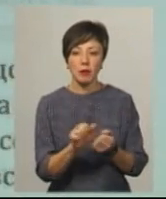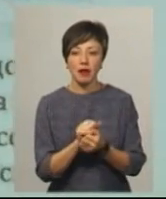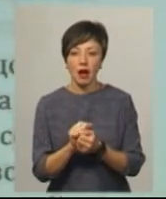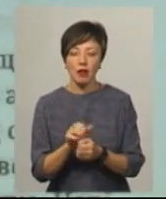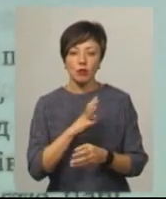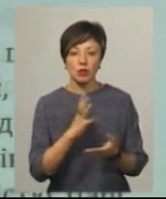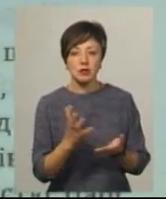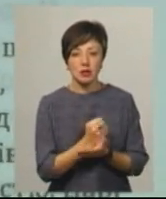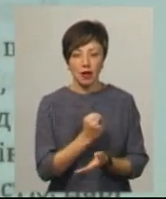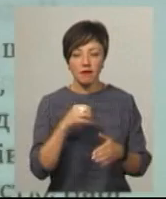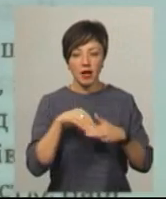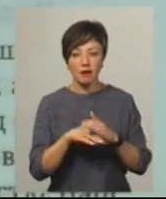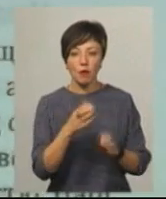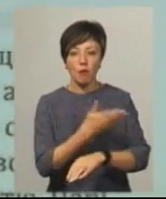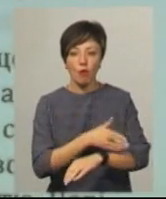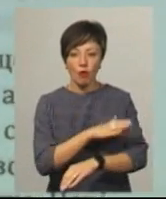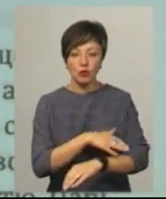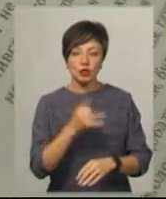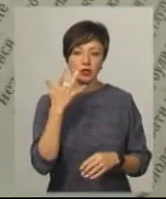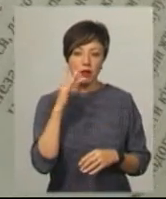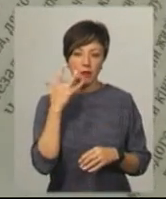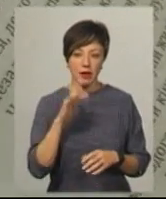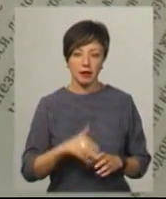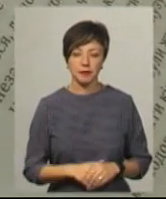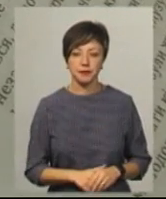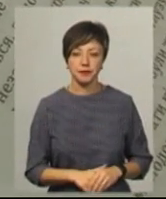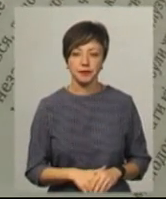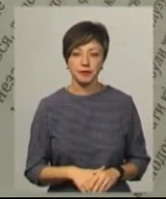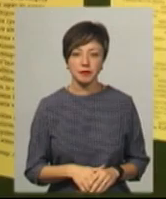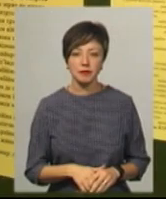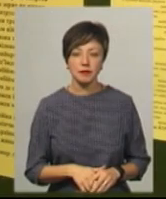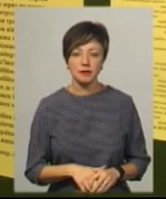які були знайдені в архівах Польщі та Сполучених Штатів Америки.